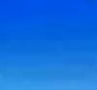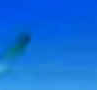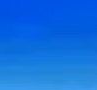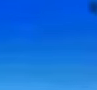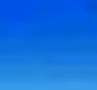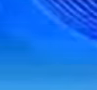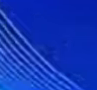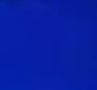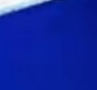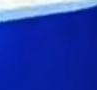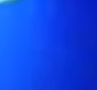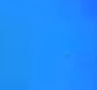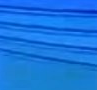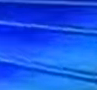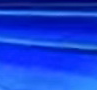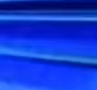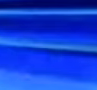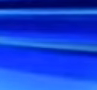semula